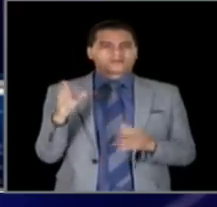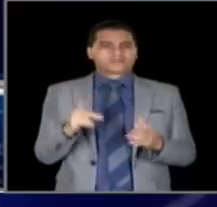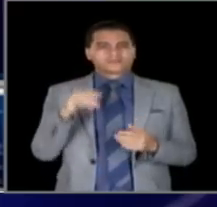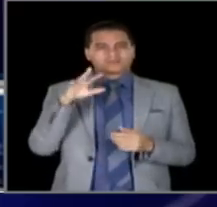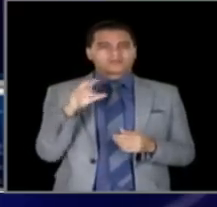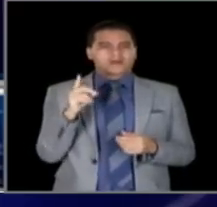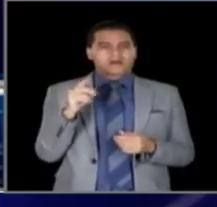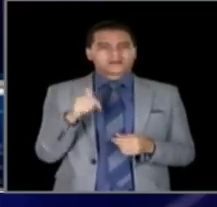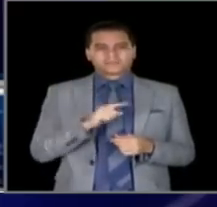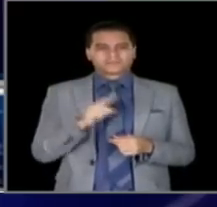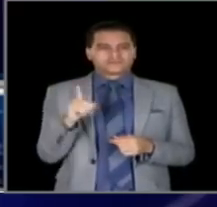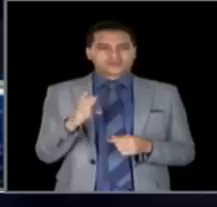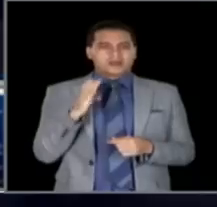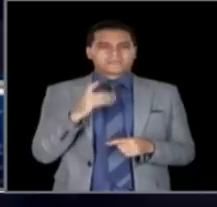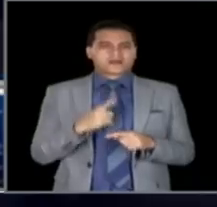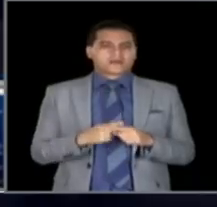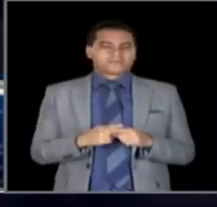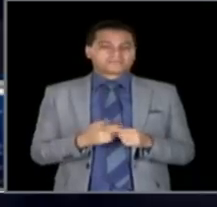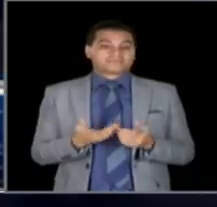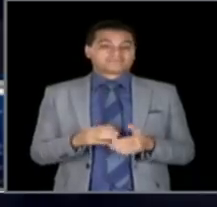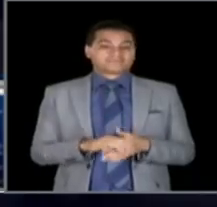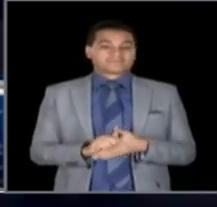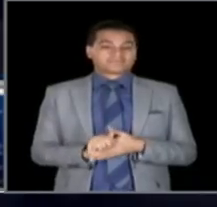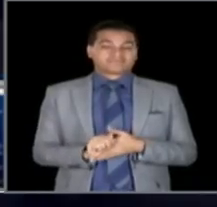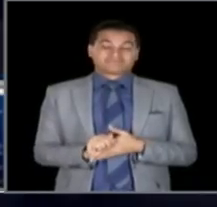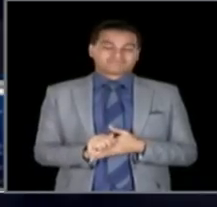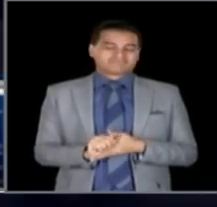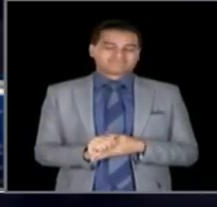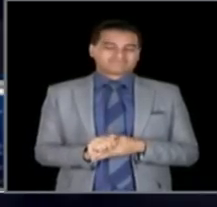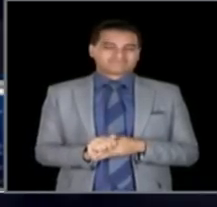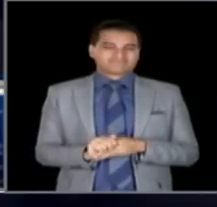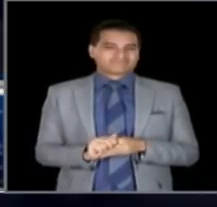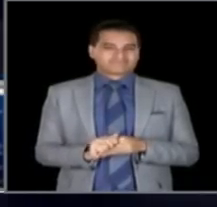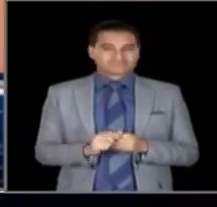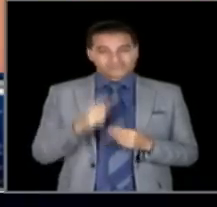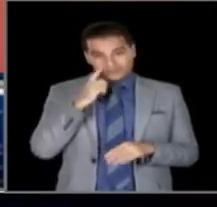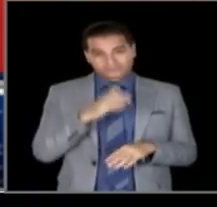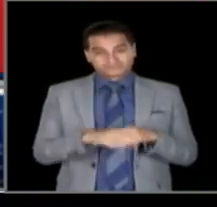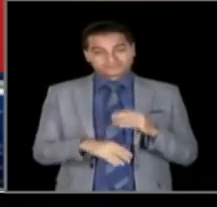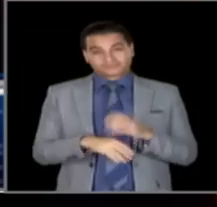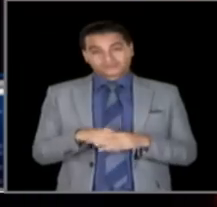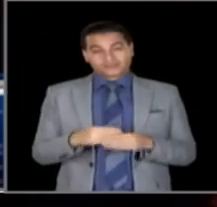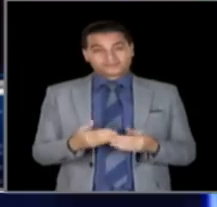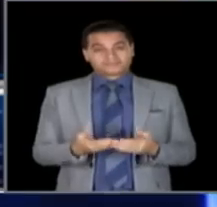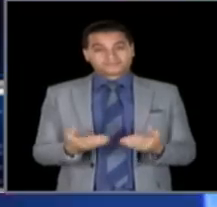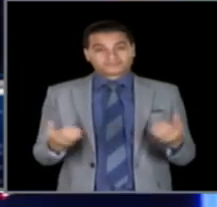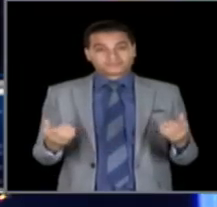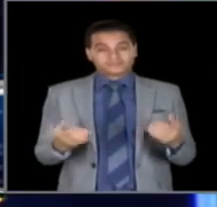عمر طاهر معاصر، بس مش هو اللي عامل. طيب ابتسام، اجابه خاطئه.